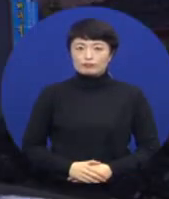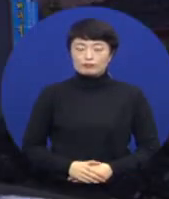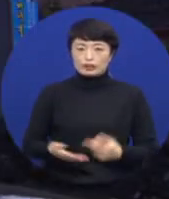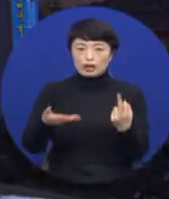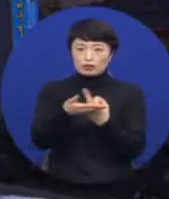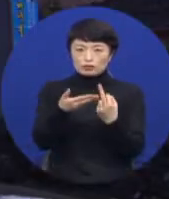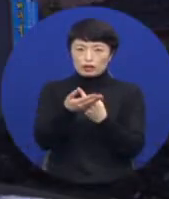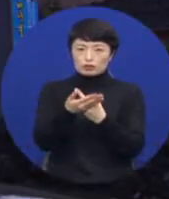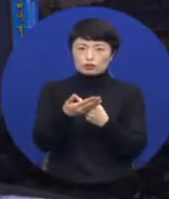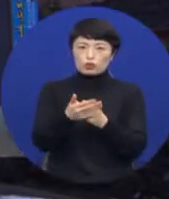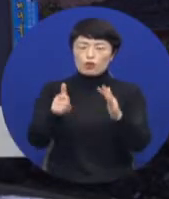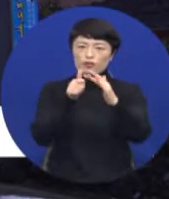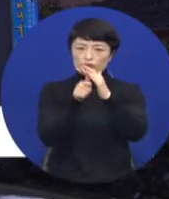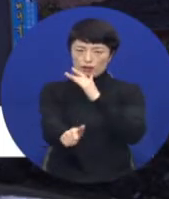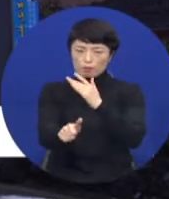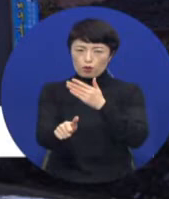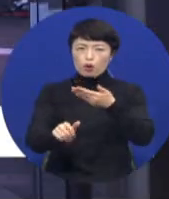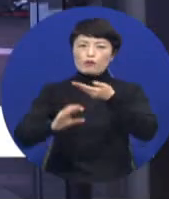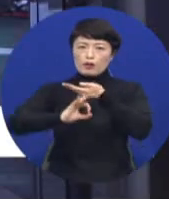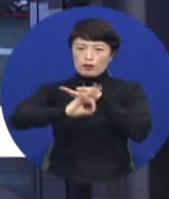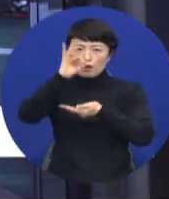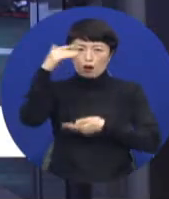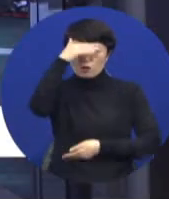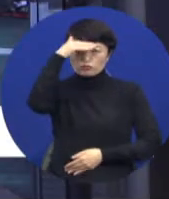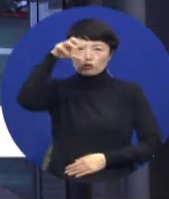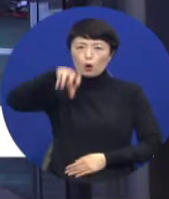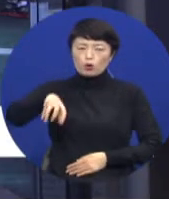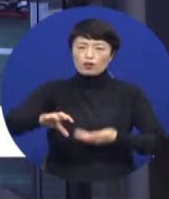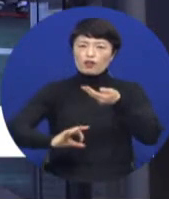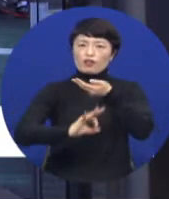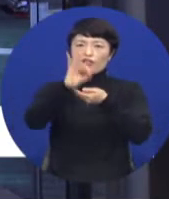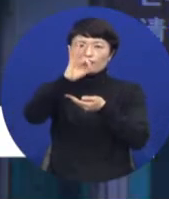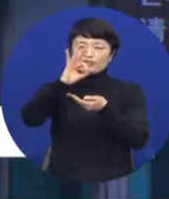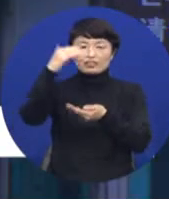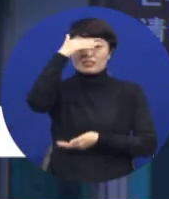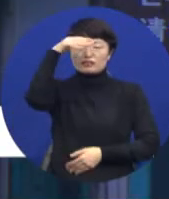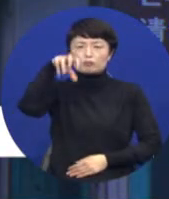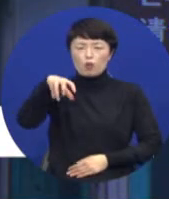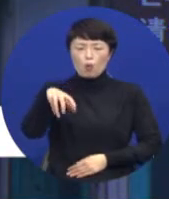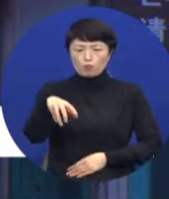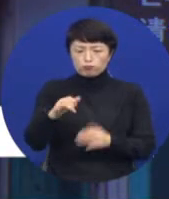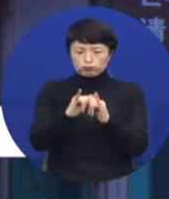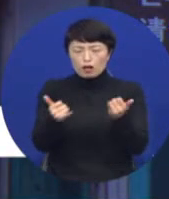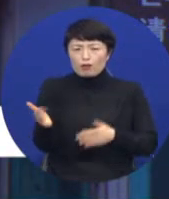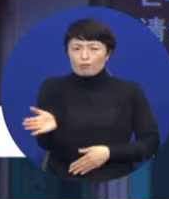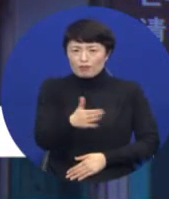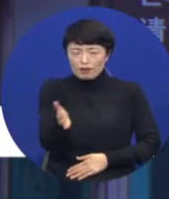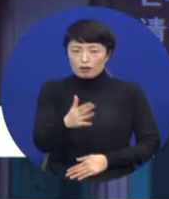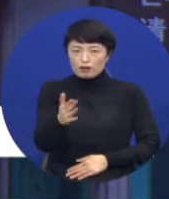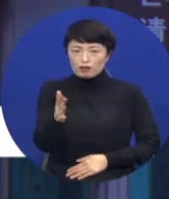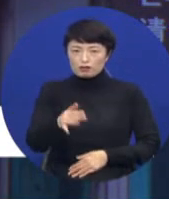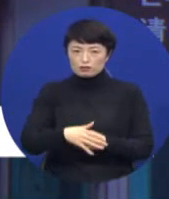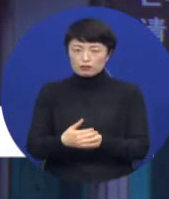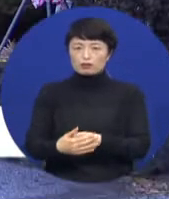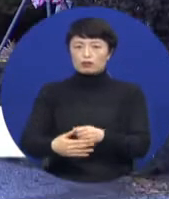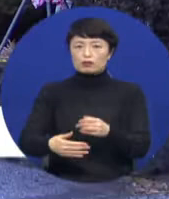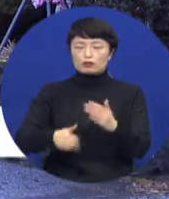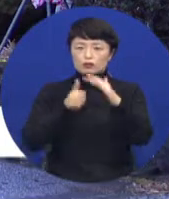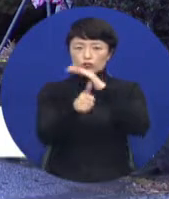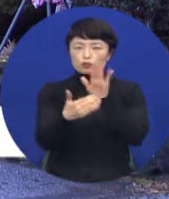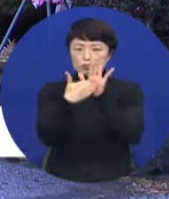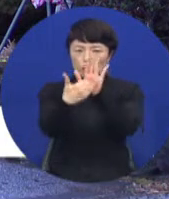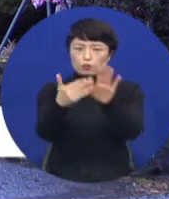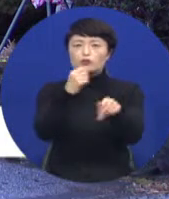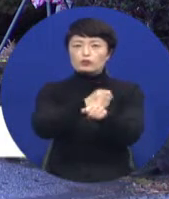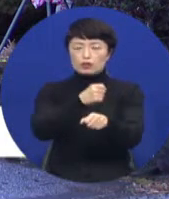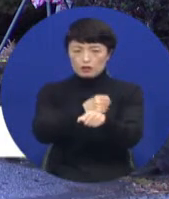제주의 대표적인 해돋이 명소인 성산 일출봉이 썰렁합니다. 출입이 통제되면서 발길이 끊겼고 통제